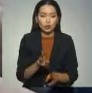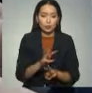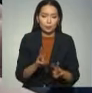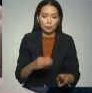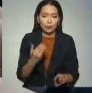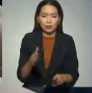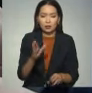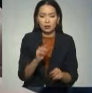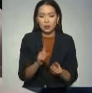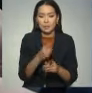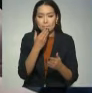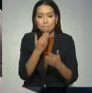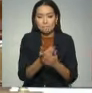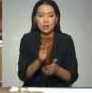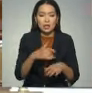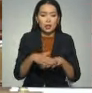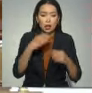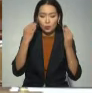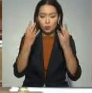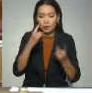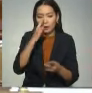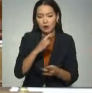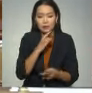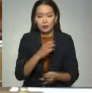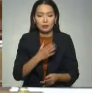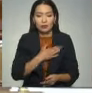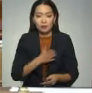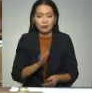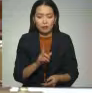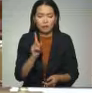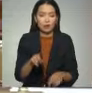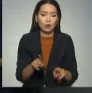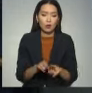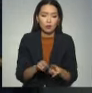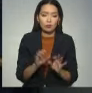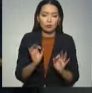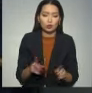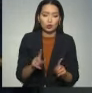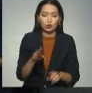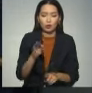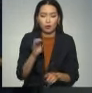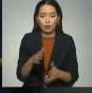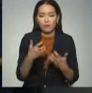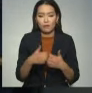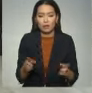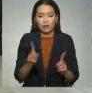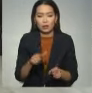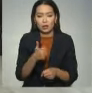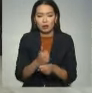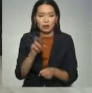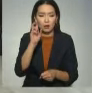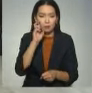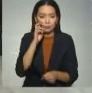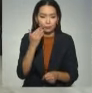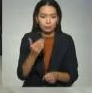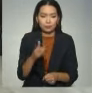через призму народного мнения. Казахстанцы недовольны, и в этом они правы, считает Токаев. А на десерт из уст главы государства